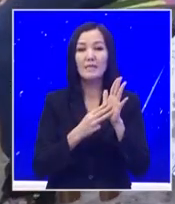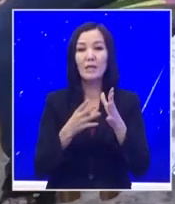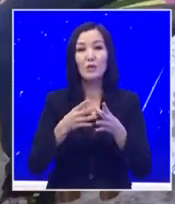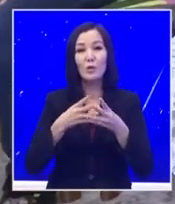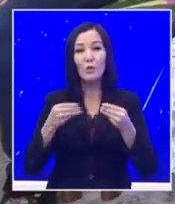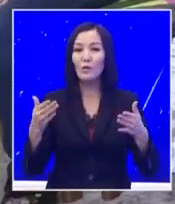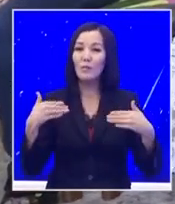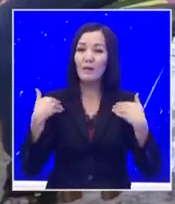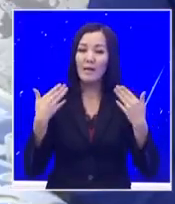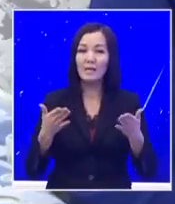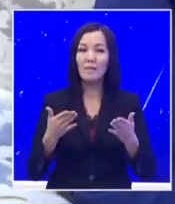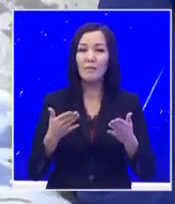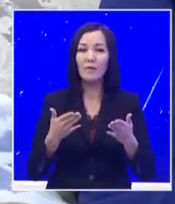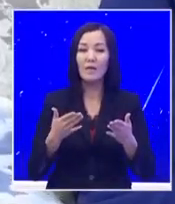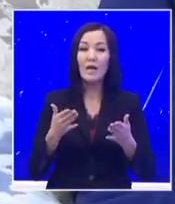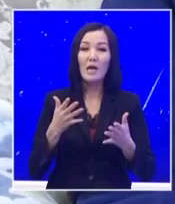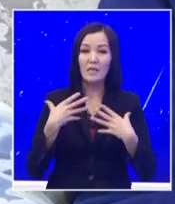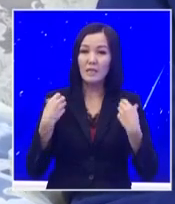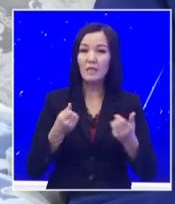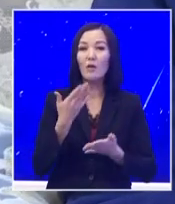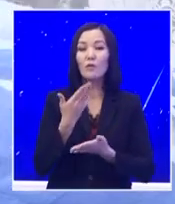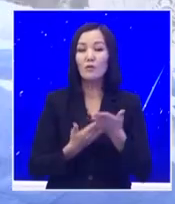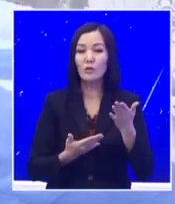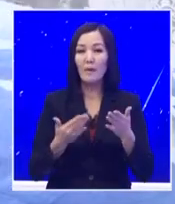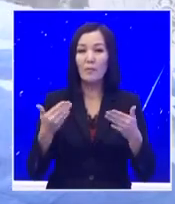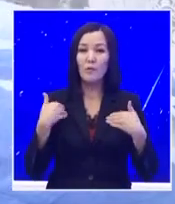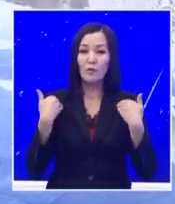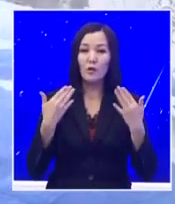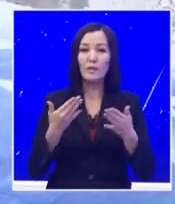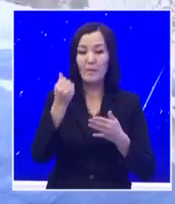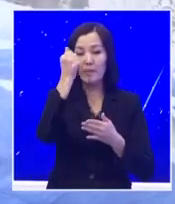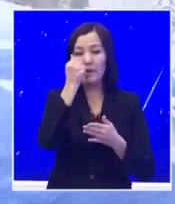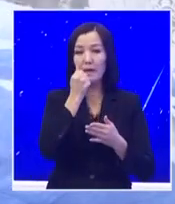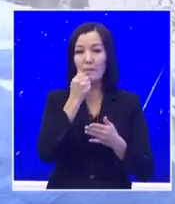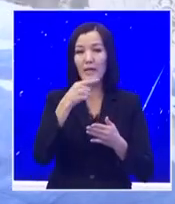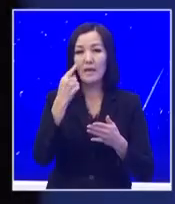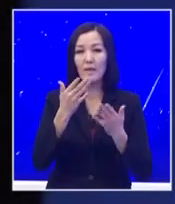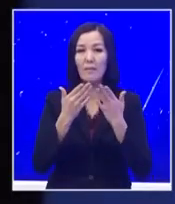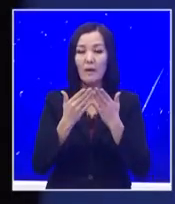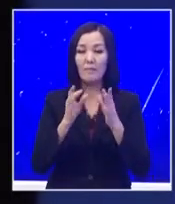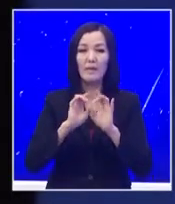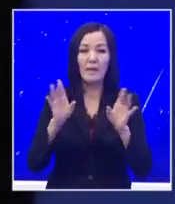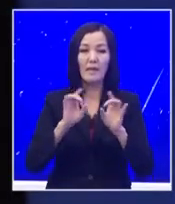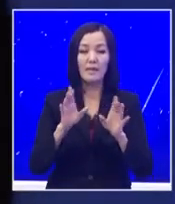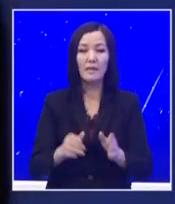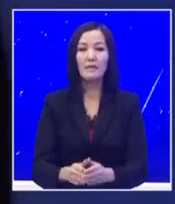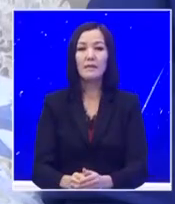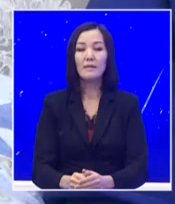көктемін қарсы алып отыр. Хал жағдайын біліп, ізгі тілегін жеткізген жандарға ақ батасын беріп тілегін айтты.